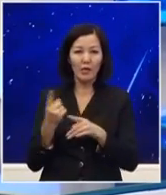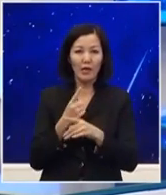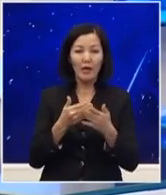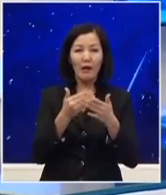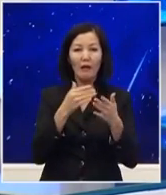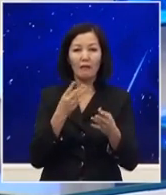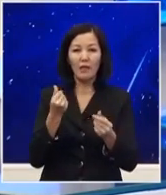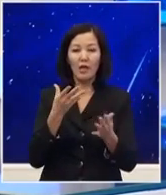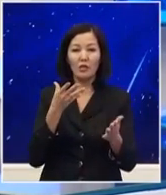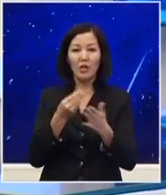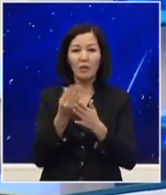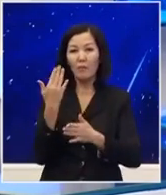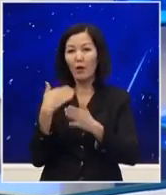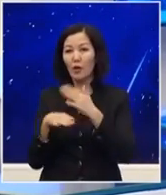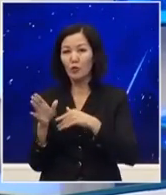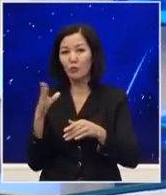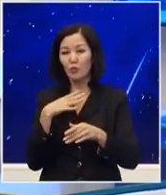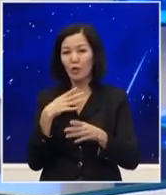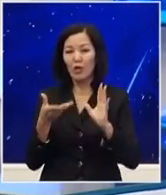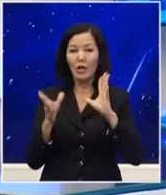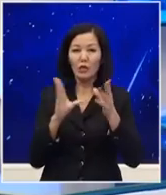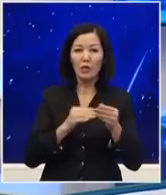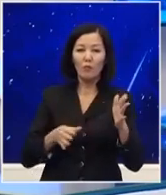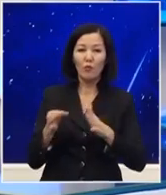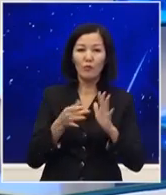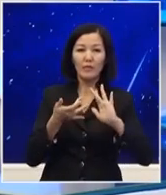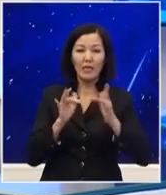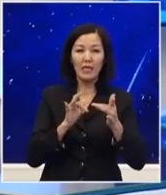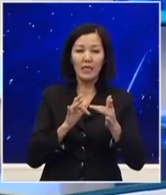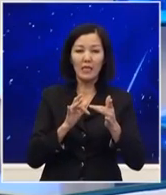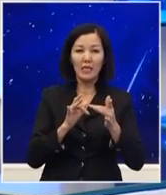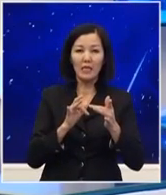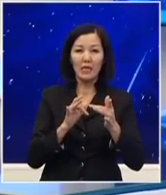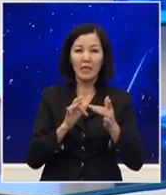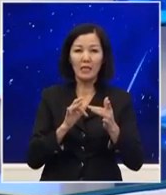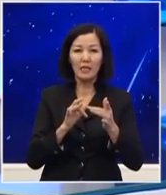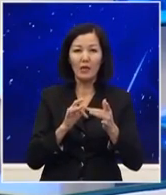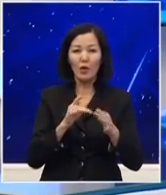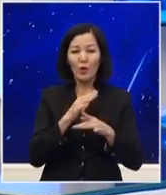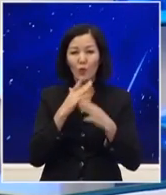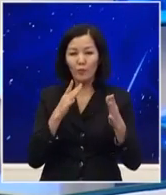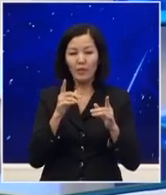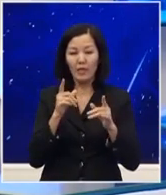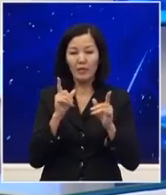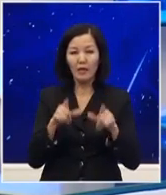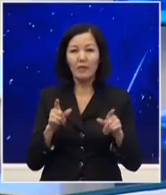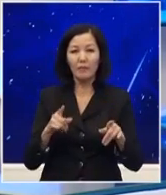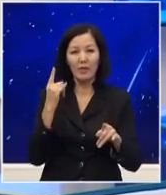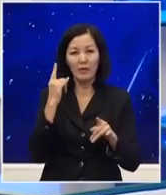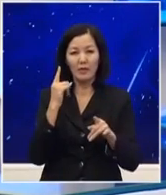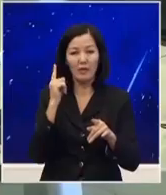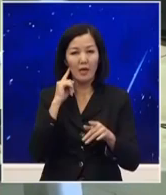төлем алып, ізін суытып отырған. Жалпы облыста интернет алаяқтар құрбанын айналып, сан соғып қалғандар көбейіп кетті.